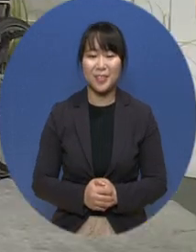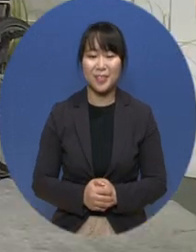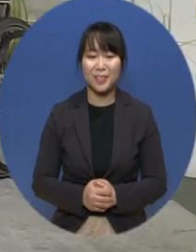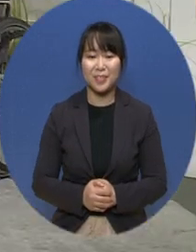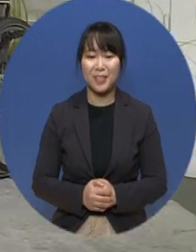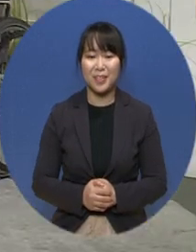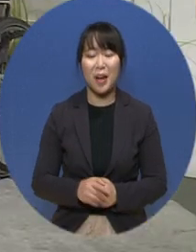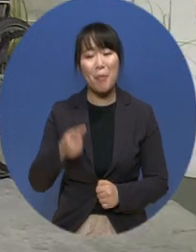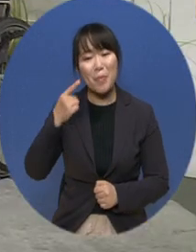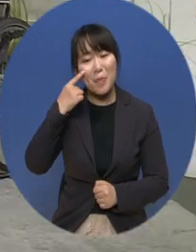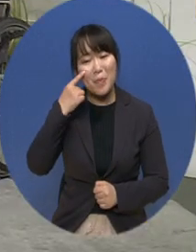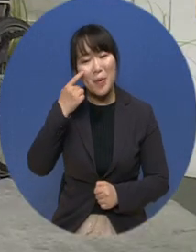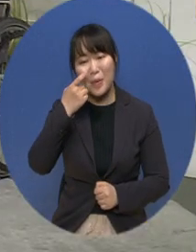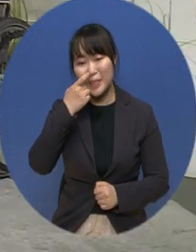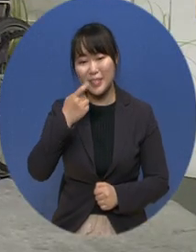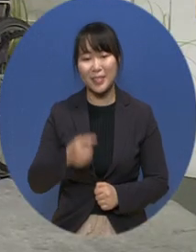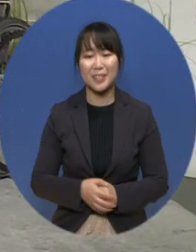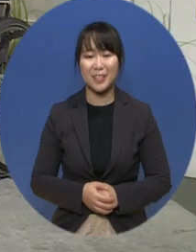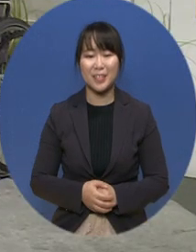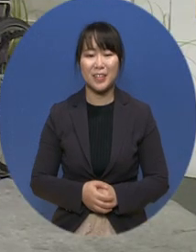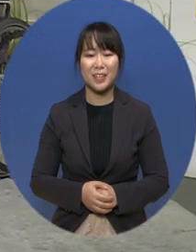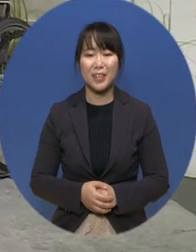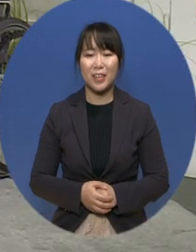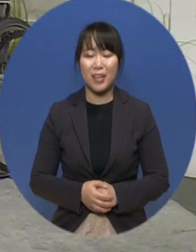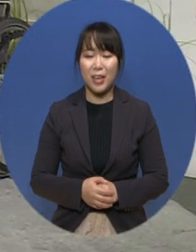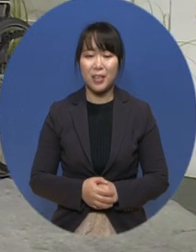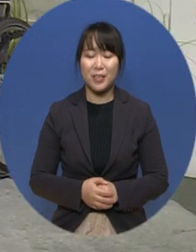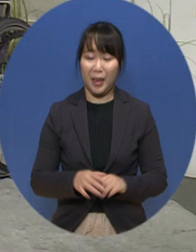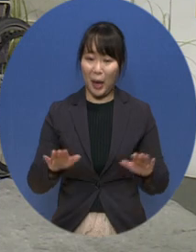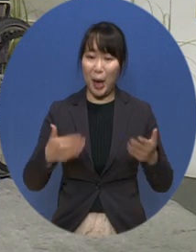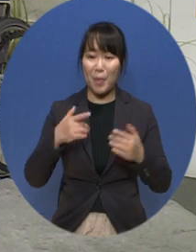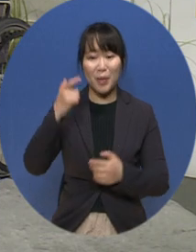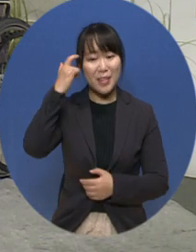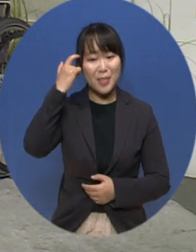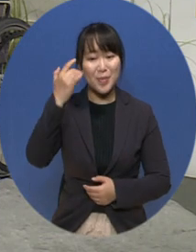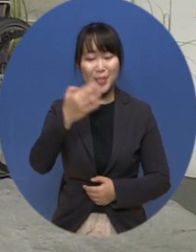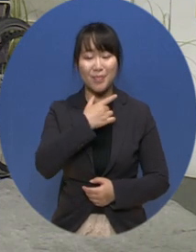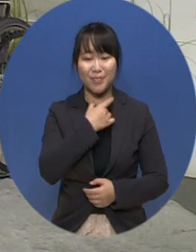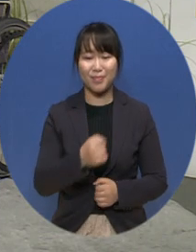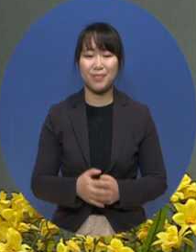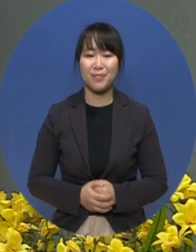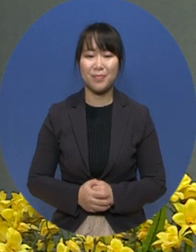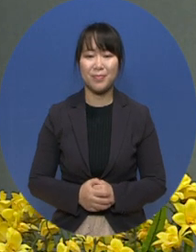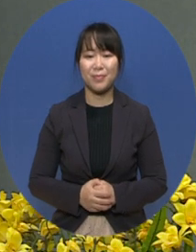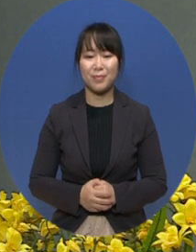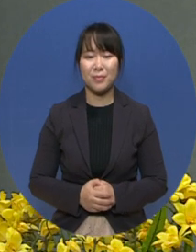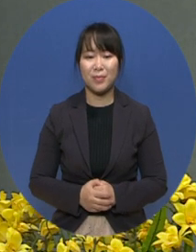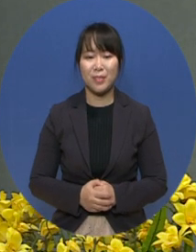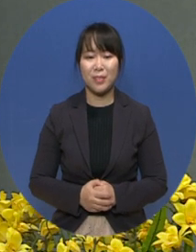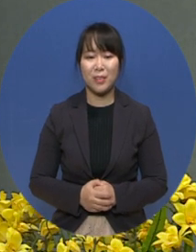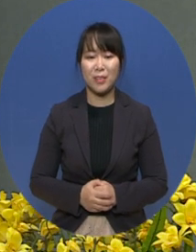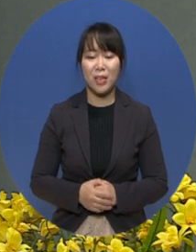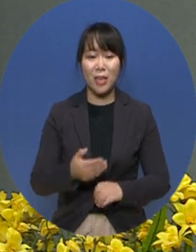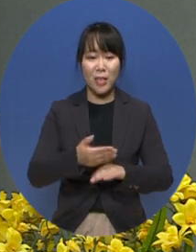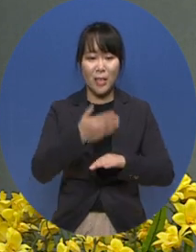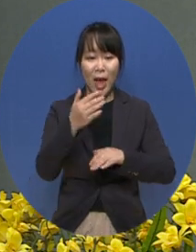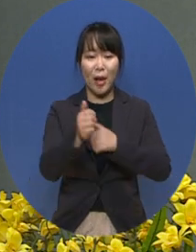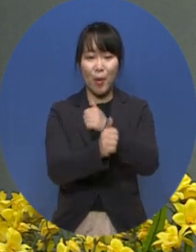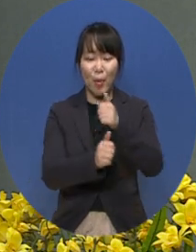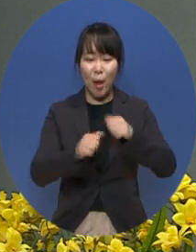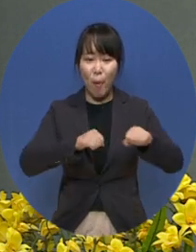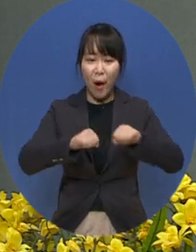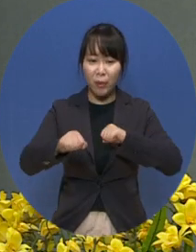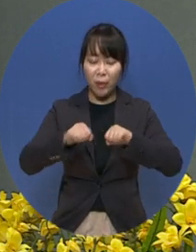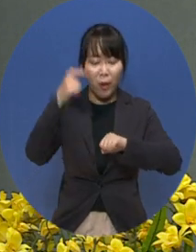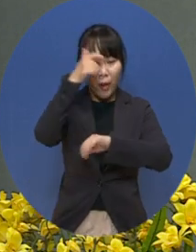네 그러면 지금은 들어보겠습니다 예 가벼운 질문 몇가지 좀 하겠습니다 예 상임위 활동 욕 씩 계획하고